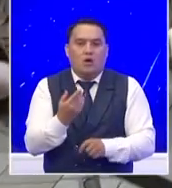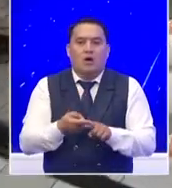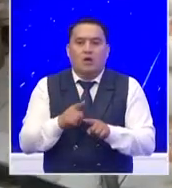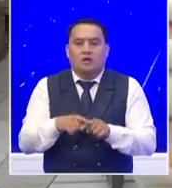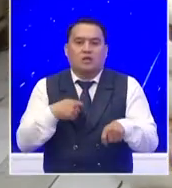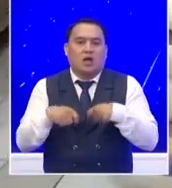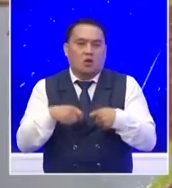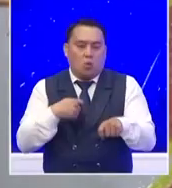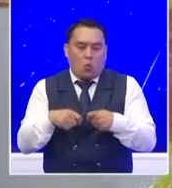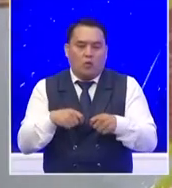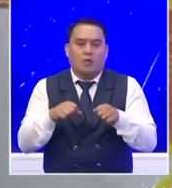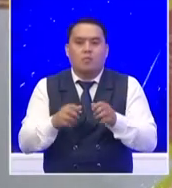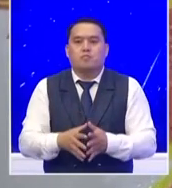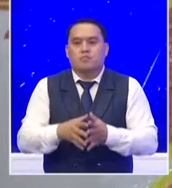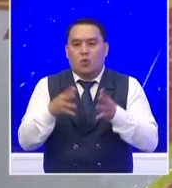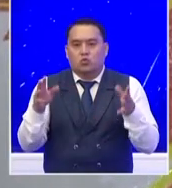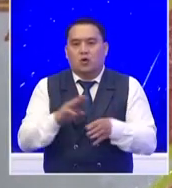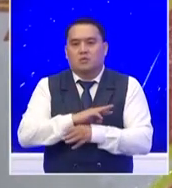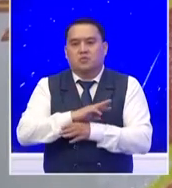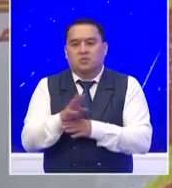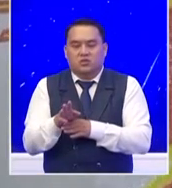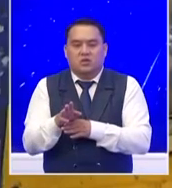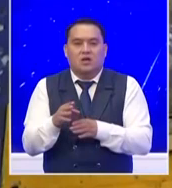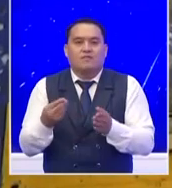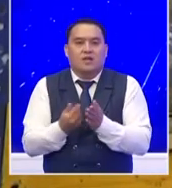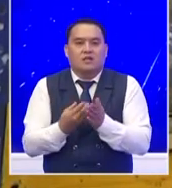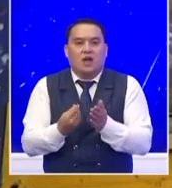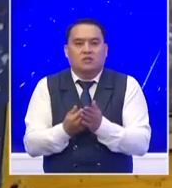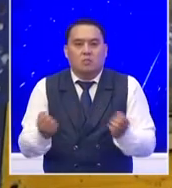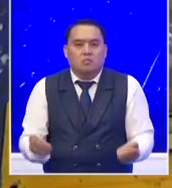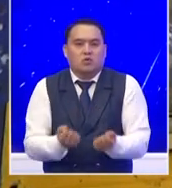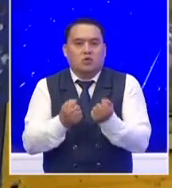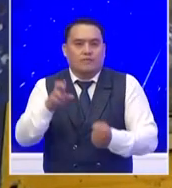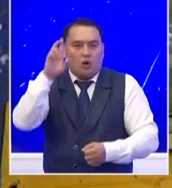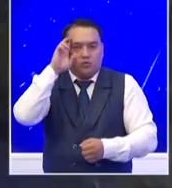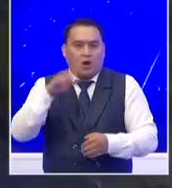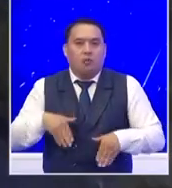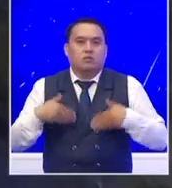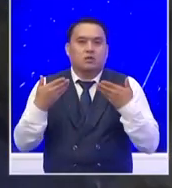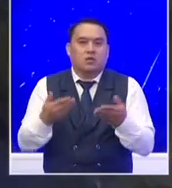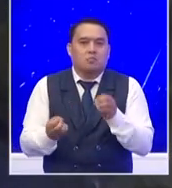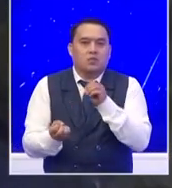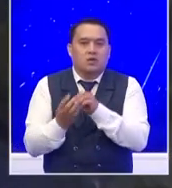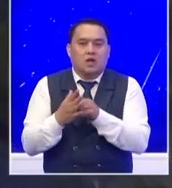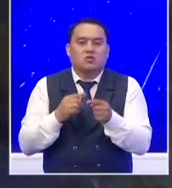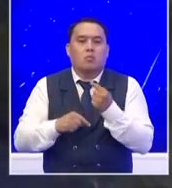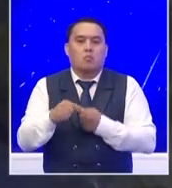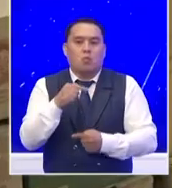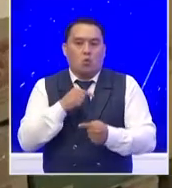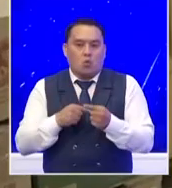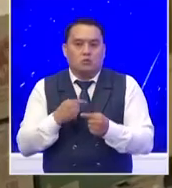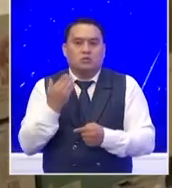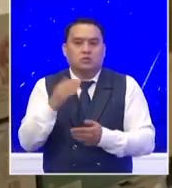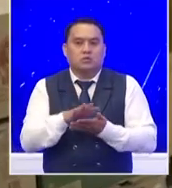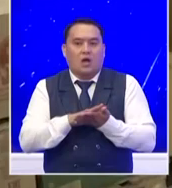эта торговая сеть имеет наибольший охват населения. За финансовой поддержкой от государства обратились еще 15 субъектов бизнеса. К слову,